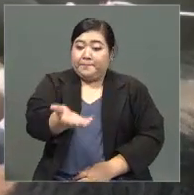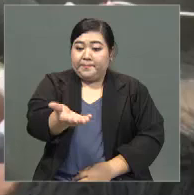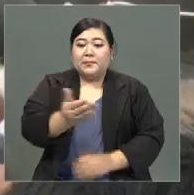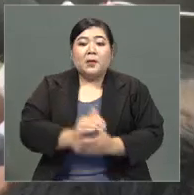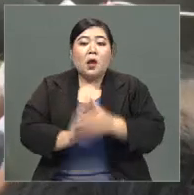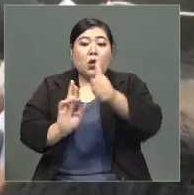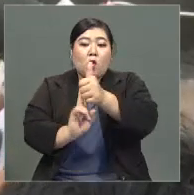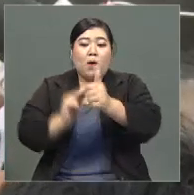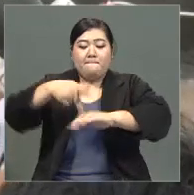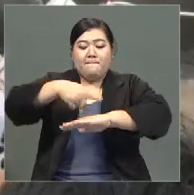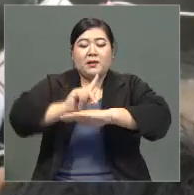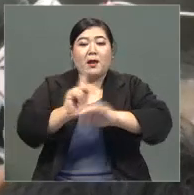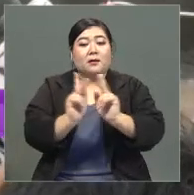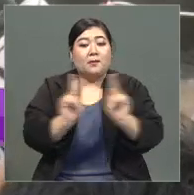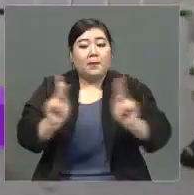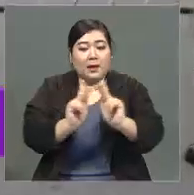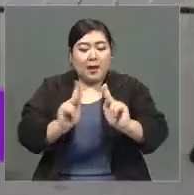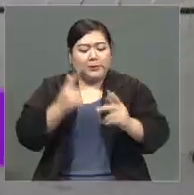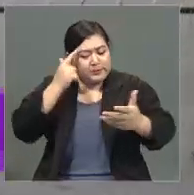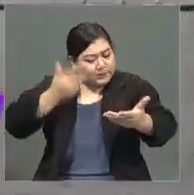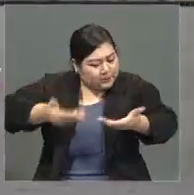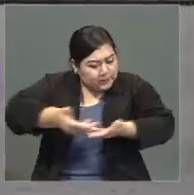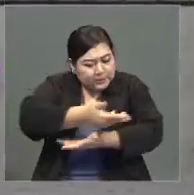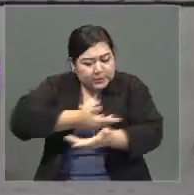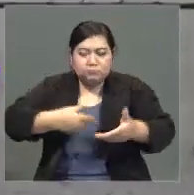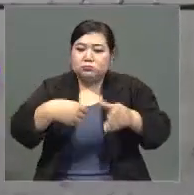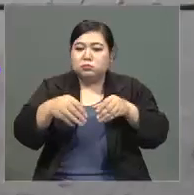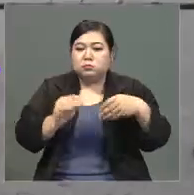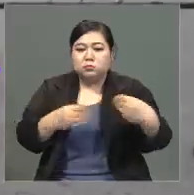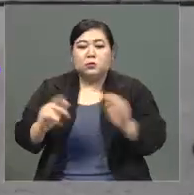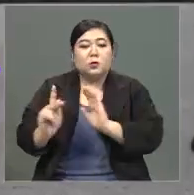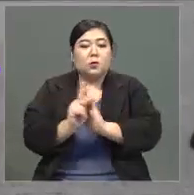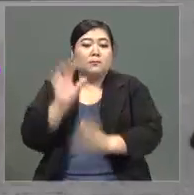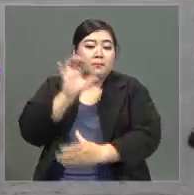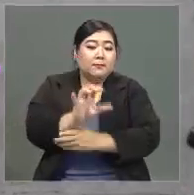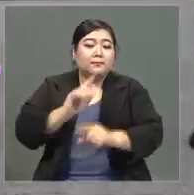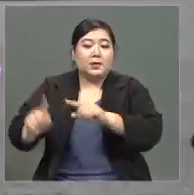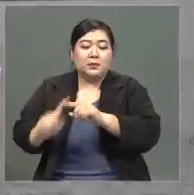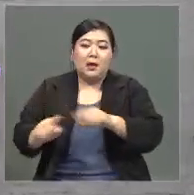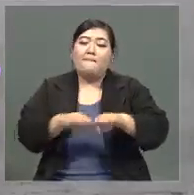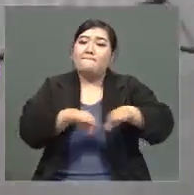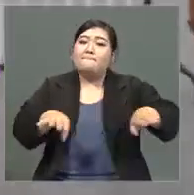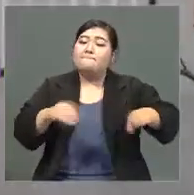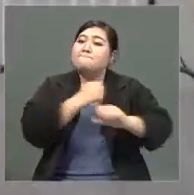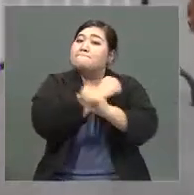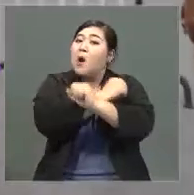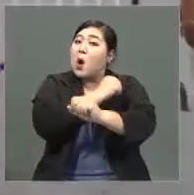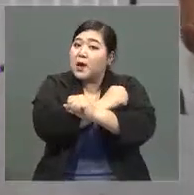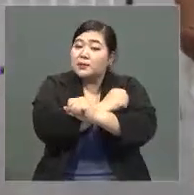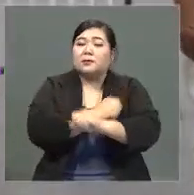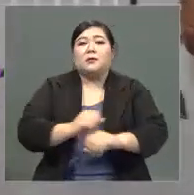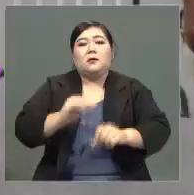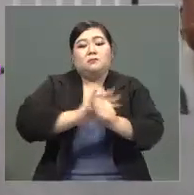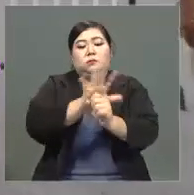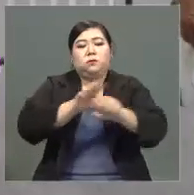ฐานะรองประธานคณะกรรมการเฉพาะกิจพิจารณาการผ่อนคลายการบังคับใช้มาตรการในการป้องกันและยับยั้งการแพร่ระบาดของโรคโควิ